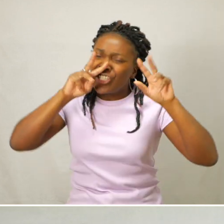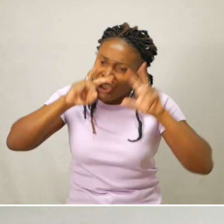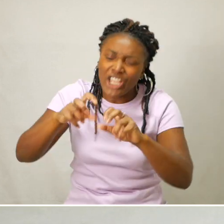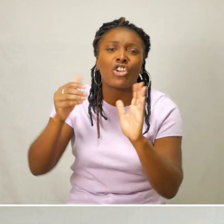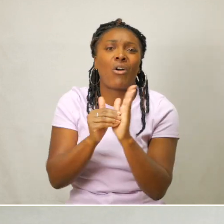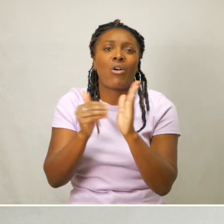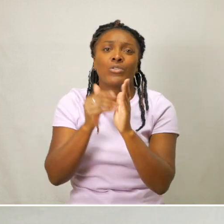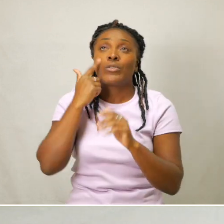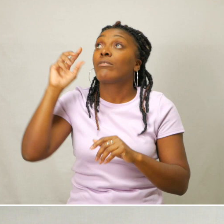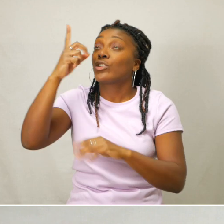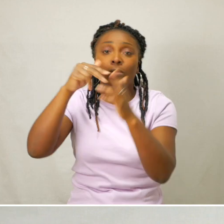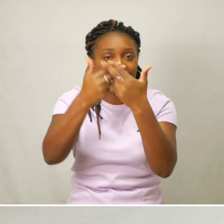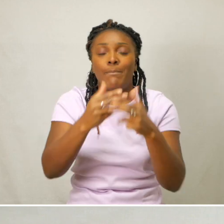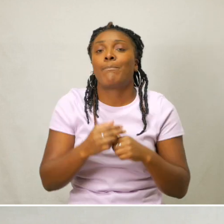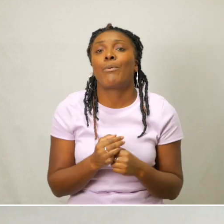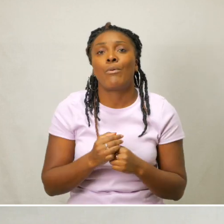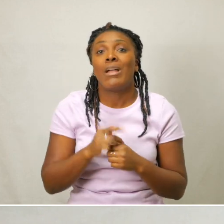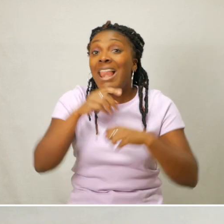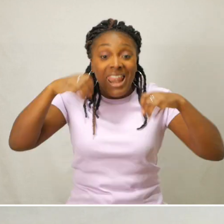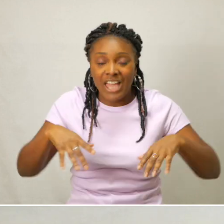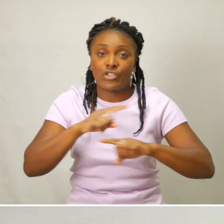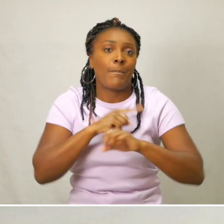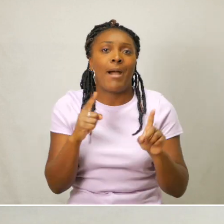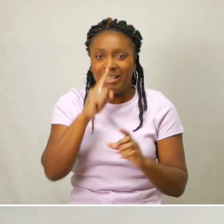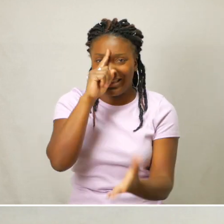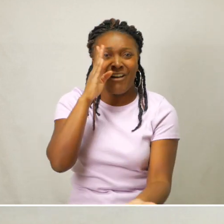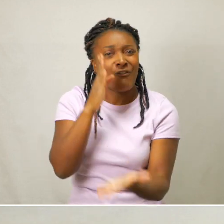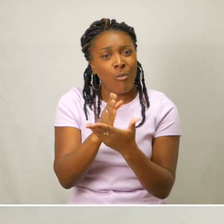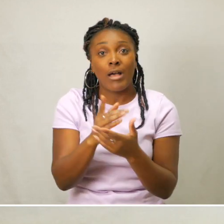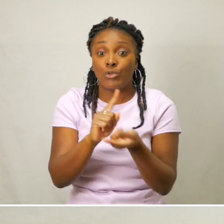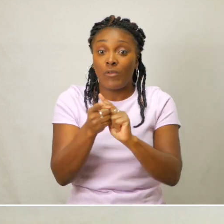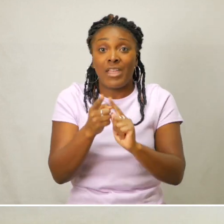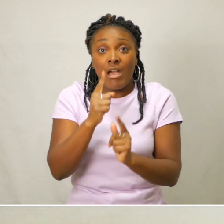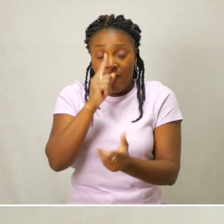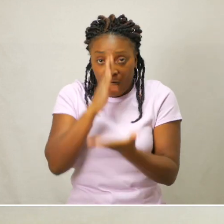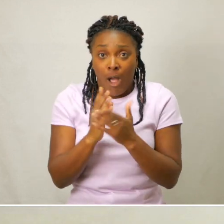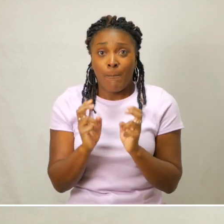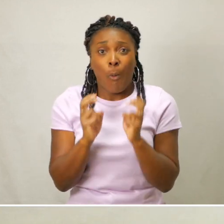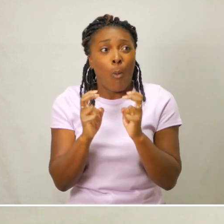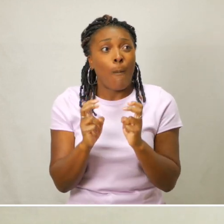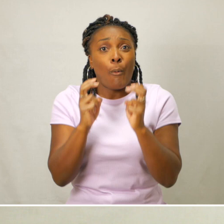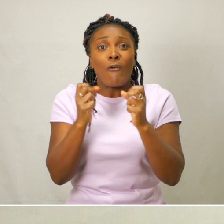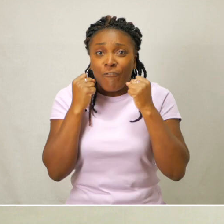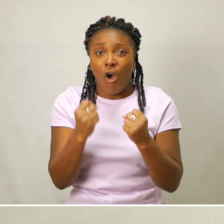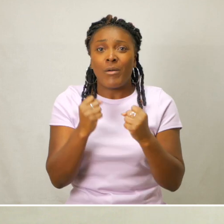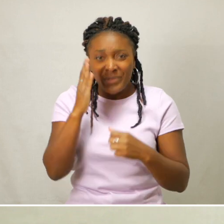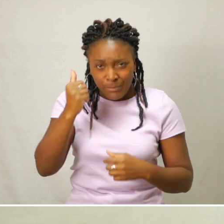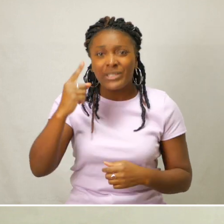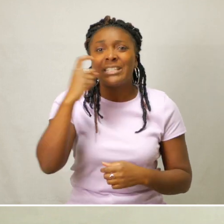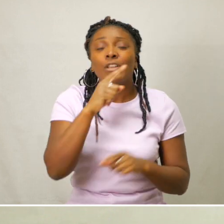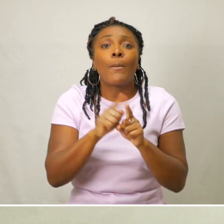répondre. Ne te relâche pas, ta foi est en train de se fortifier en ce moment. C'est pour ça que c'est dur. C'est comme quand tu vas faire du sport, c'est